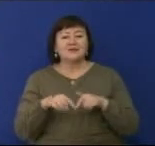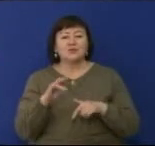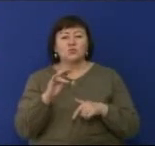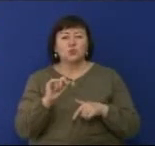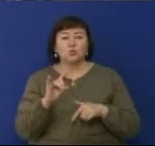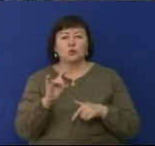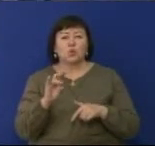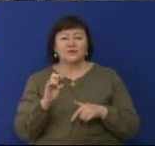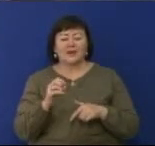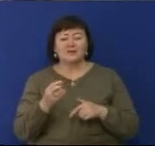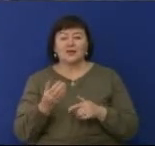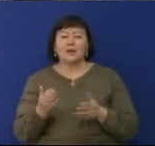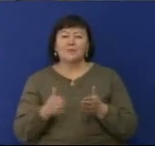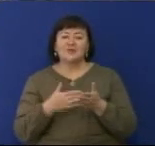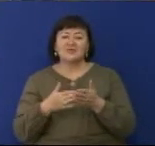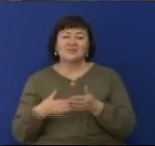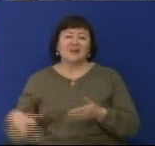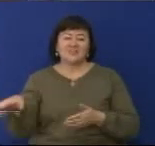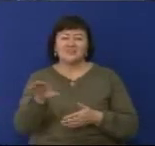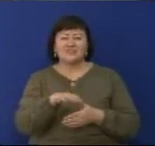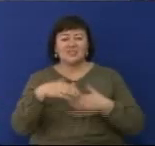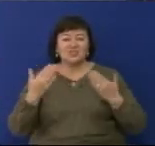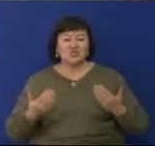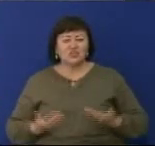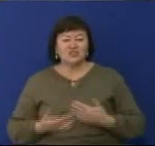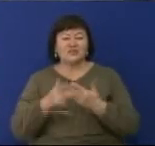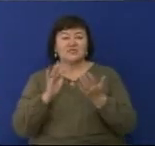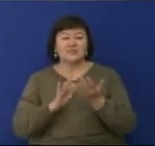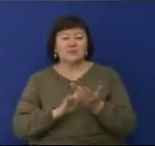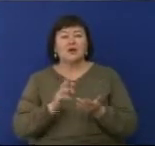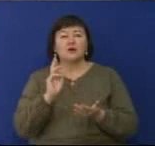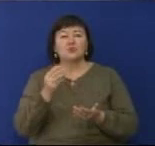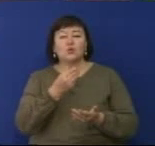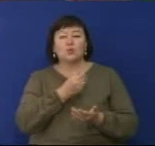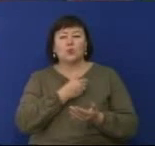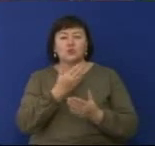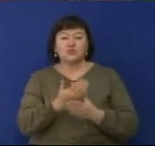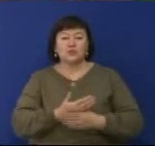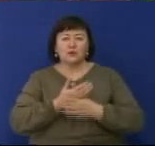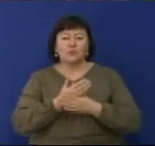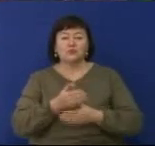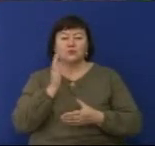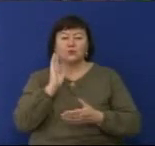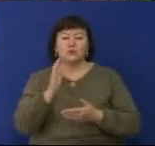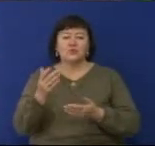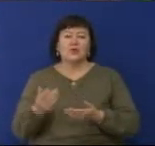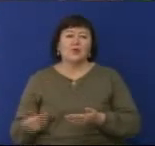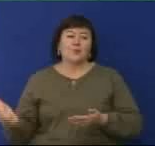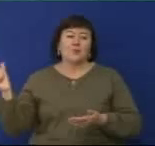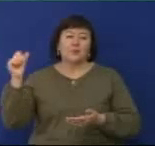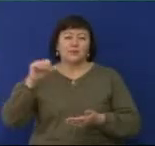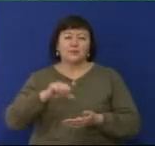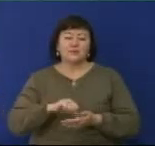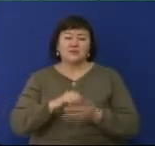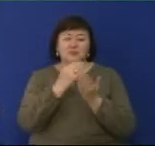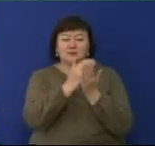в благотворительной акции тех кто неравнодушен и хочет помочь детям и социально уязвимых слоев населения могут получить